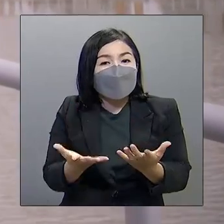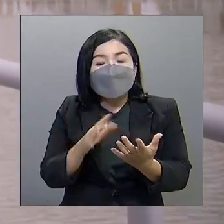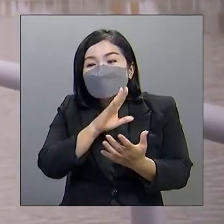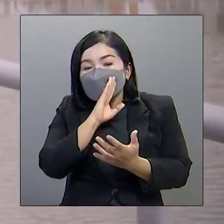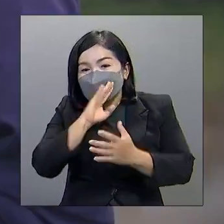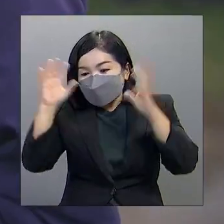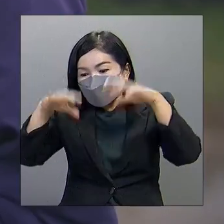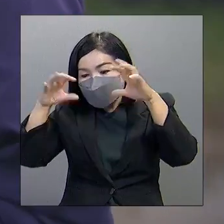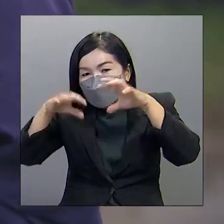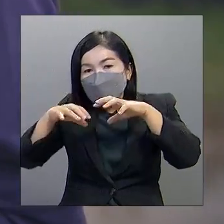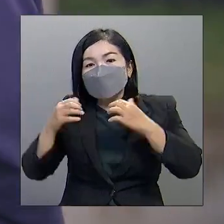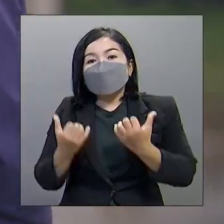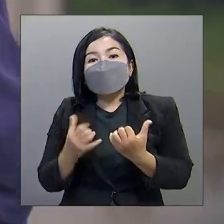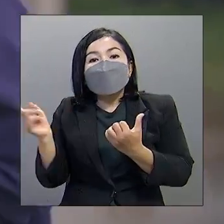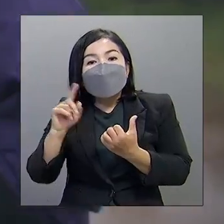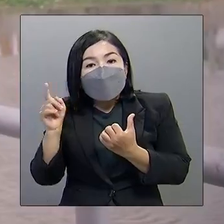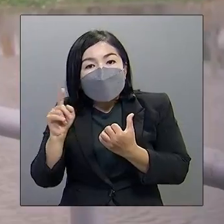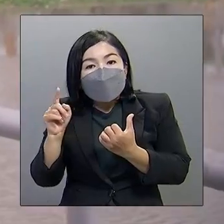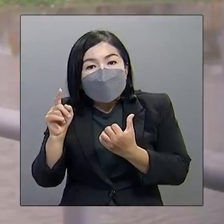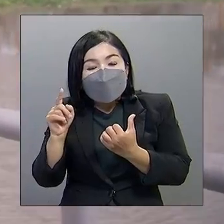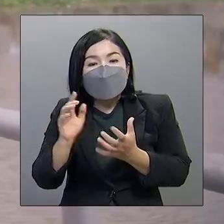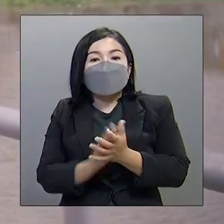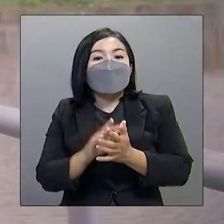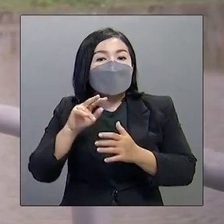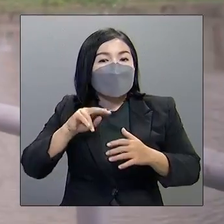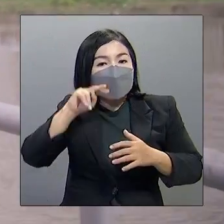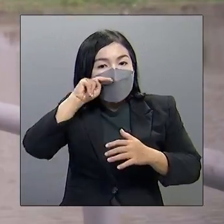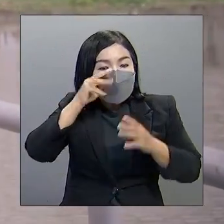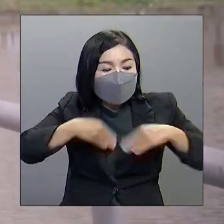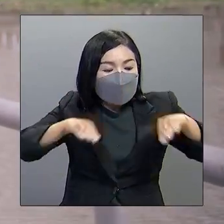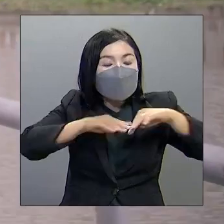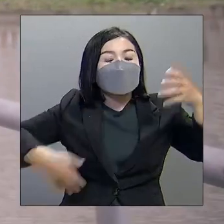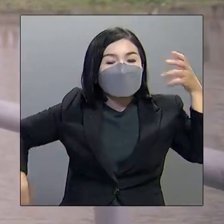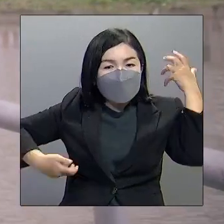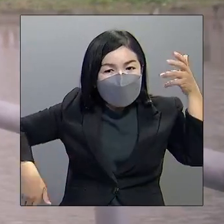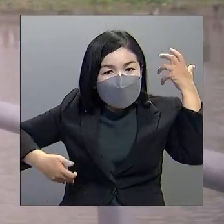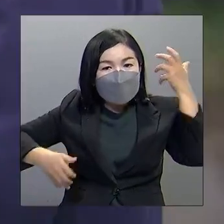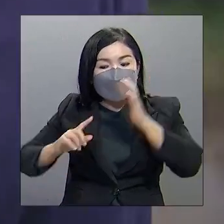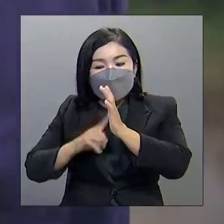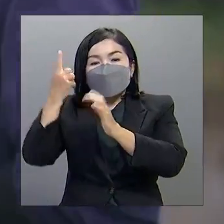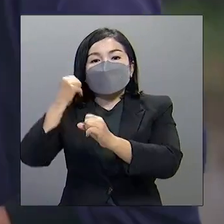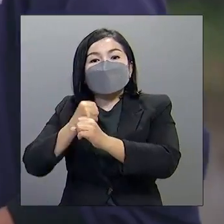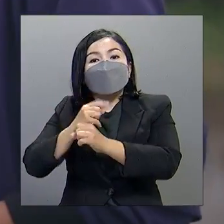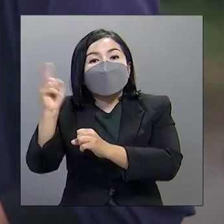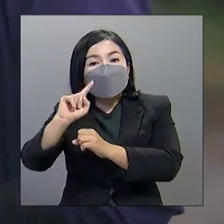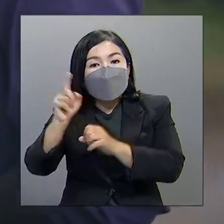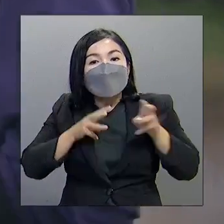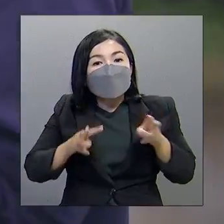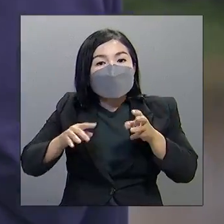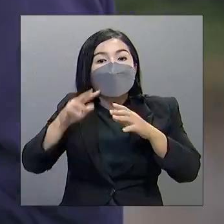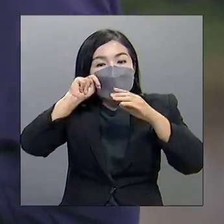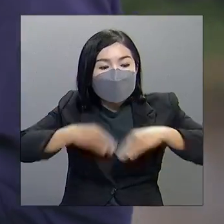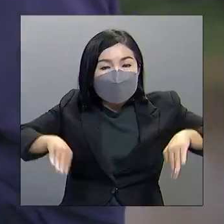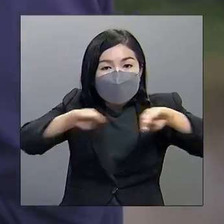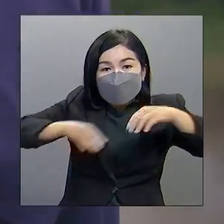แบบพายุเตี้ยนหมู่นะครับก็จะต้องเป็นห่วงเขื่อนป่าสักสิ่งหนึ่งที่เราทำมาตั้งแต่ต้นๆเลยนะครับคือการพร่องน้ำเขื่อนป่าสัก ครับ